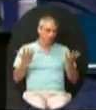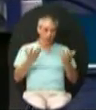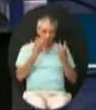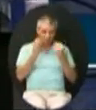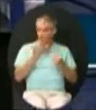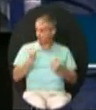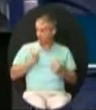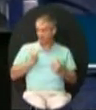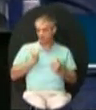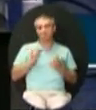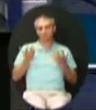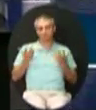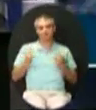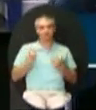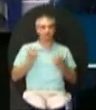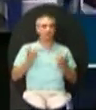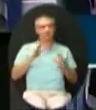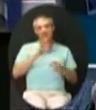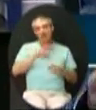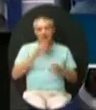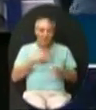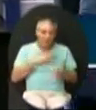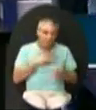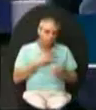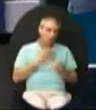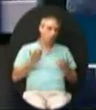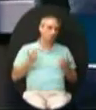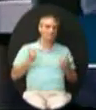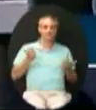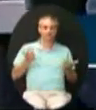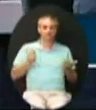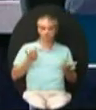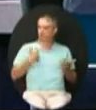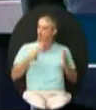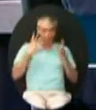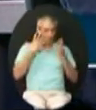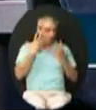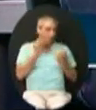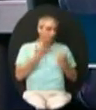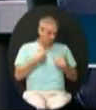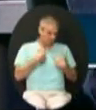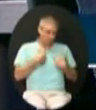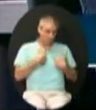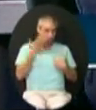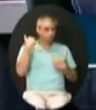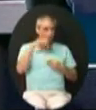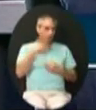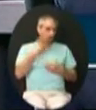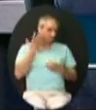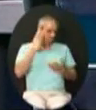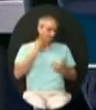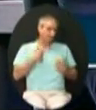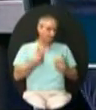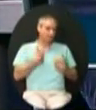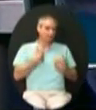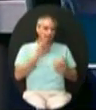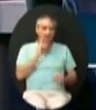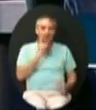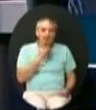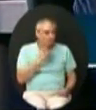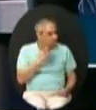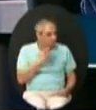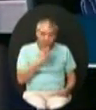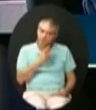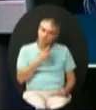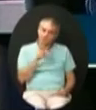טוב שיש וצהר. בחברה הישראלית לילדים שלנו וכדומה, ואני מאוד אוהב את זה, וגם אני, כשהייתי שם, נהניתי מכך. אבל זה